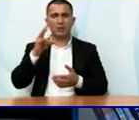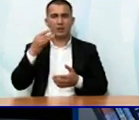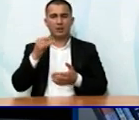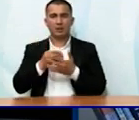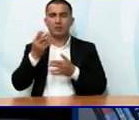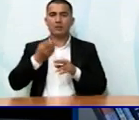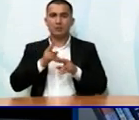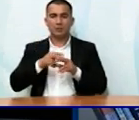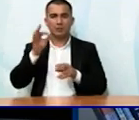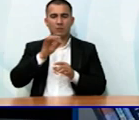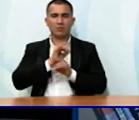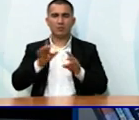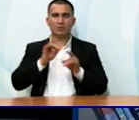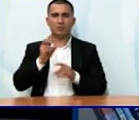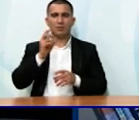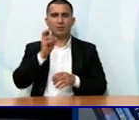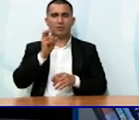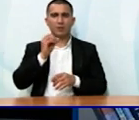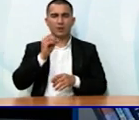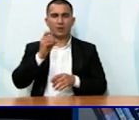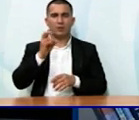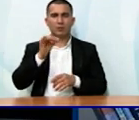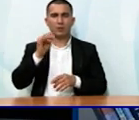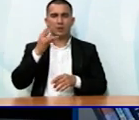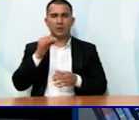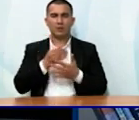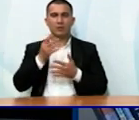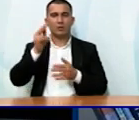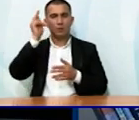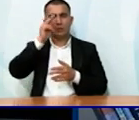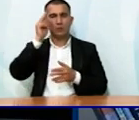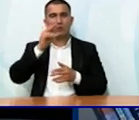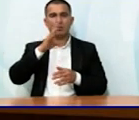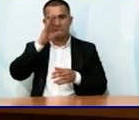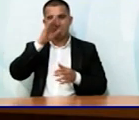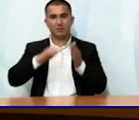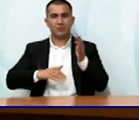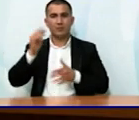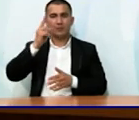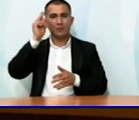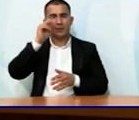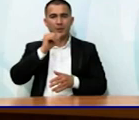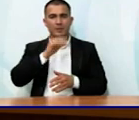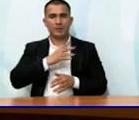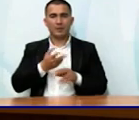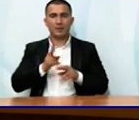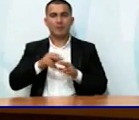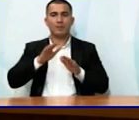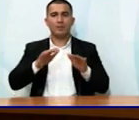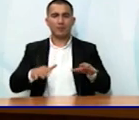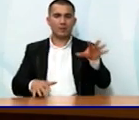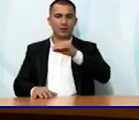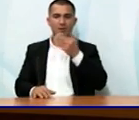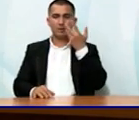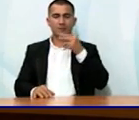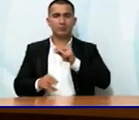hikoya qilsa, Behbudiy Padarkushida o'qimagan bolaning holi, ya'ni agarda siz farzandingizni o'qitmasangiz